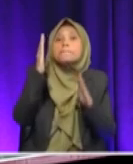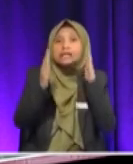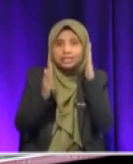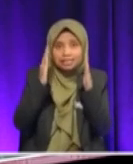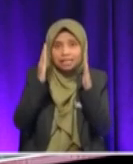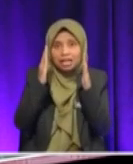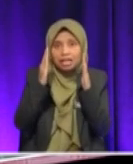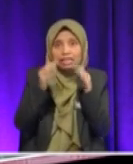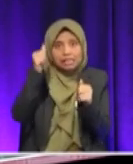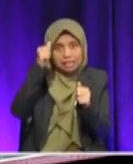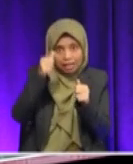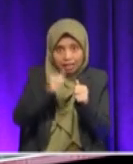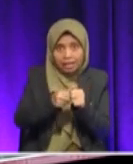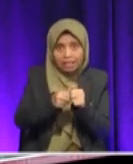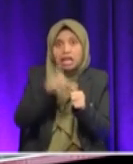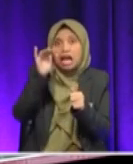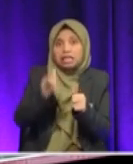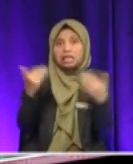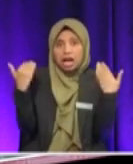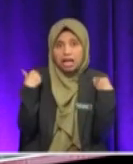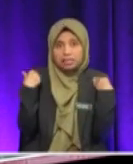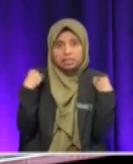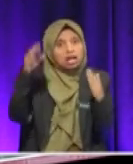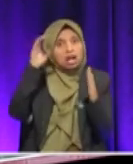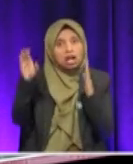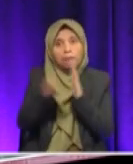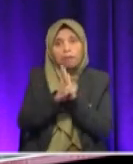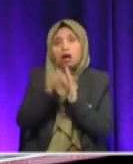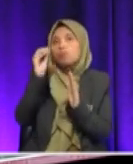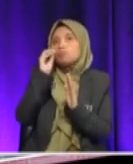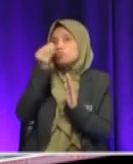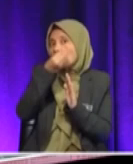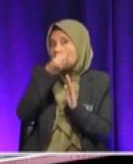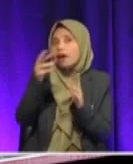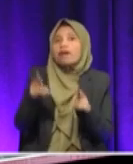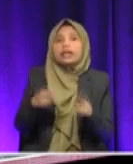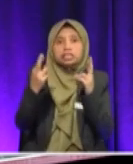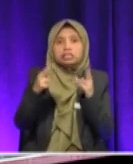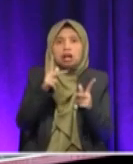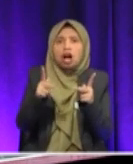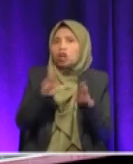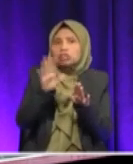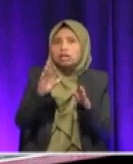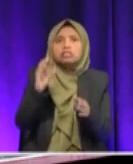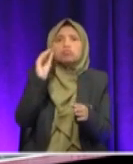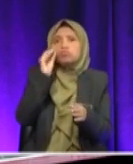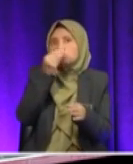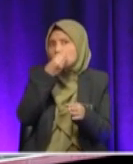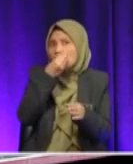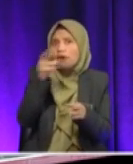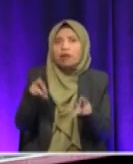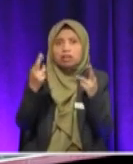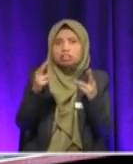Hai ini Aya yang ada gambar bunga raya kalau ada gambar lain tuh bukan uang silesia ya mungkin